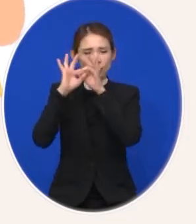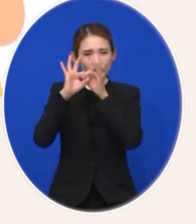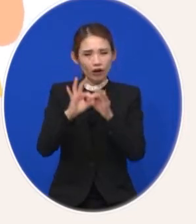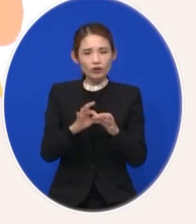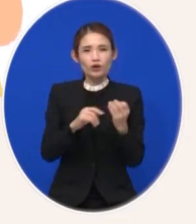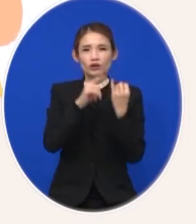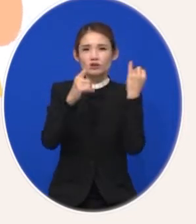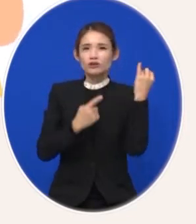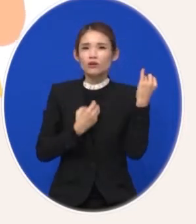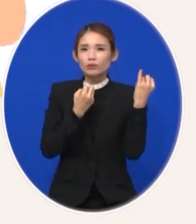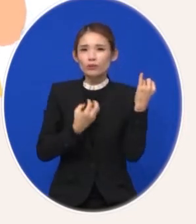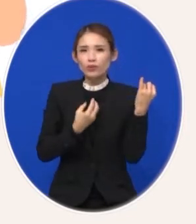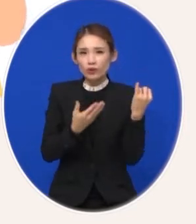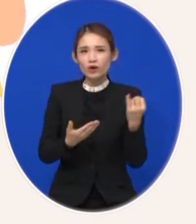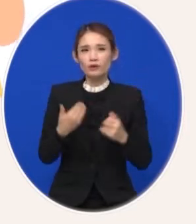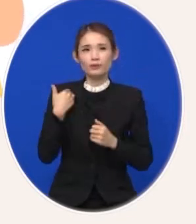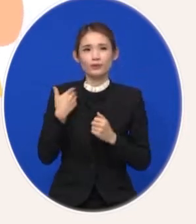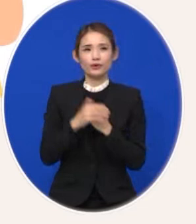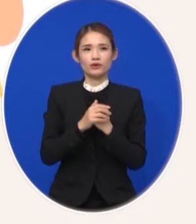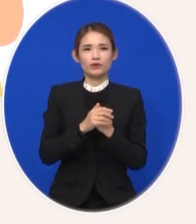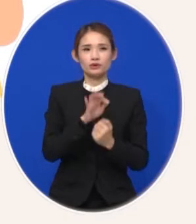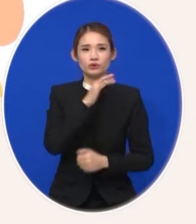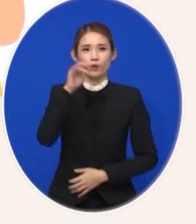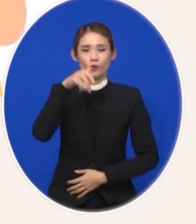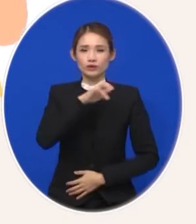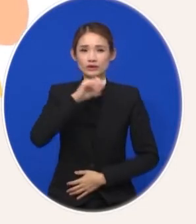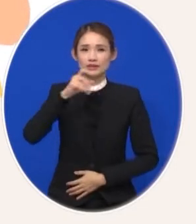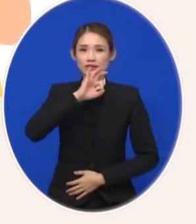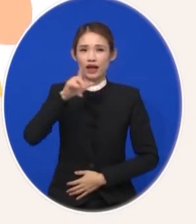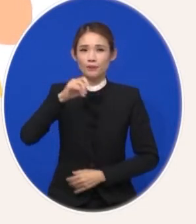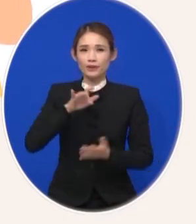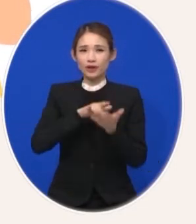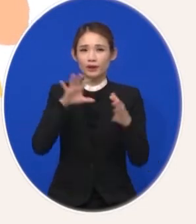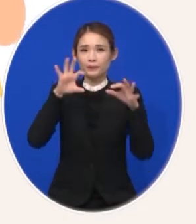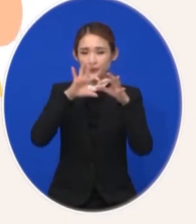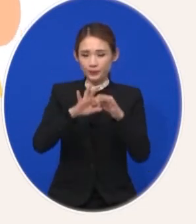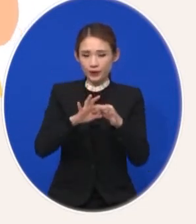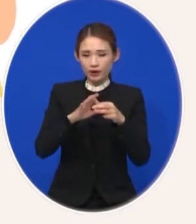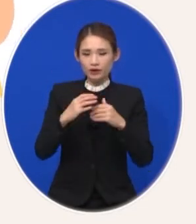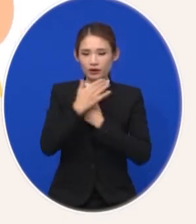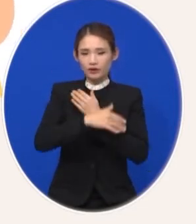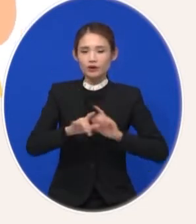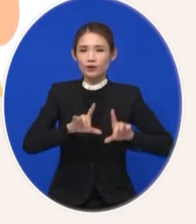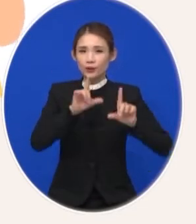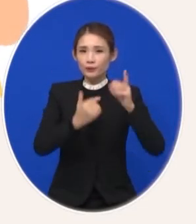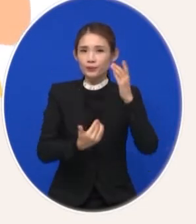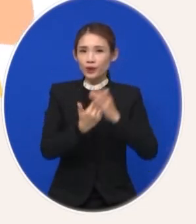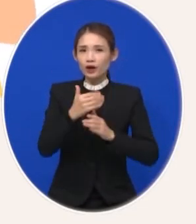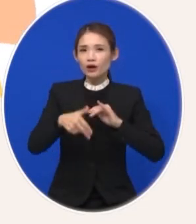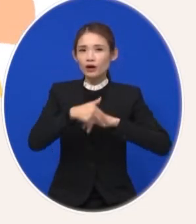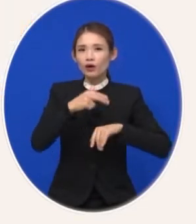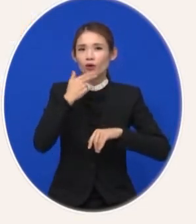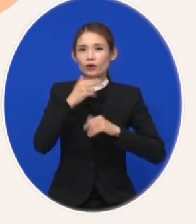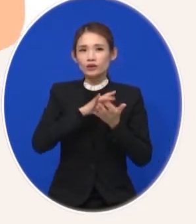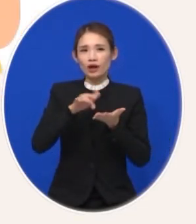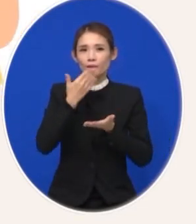있습니다. 독시라민과 피리독신으로 구성된 약으로 기형 가능성이 거의 없으므로 사용